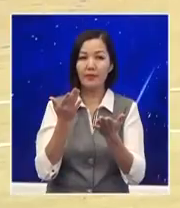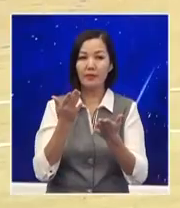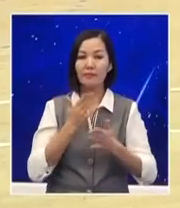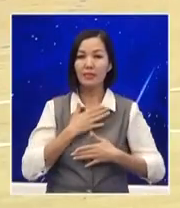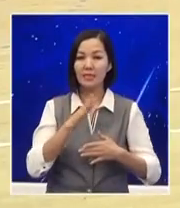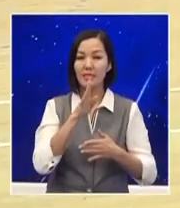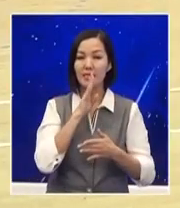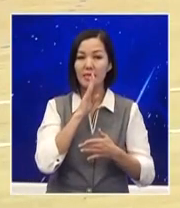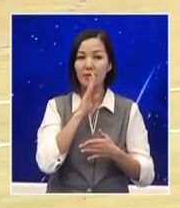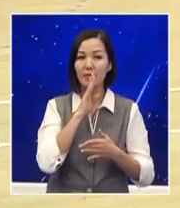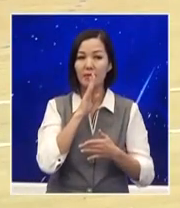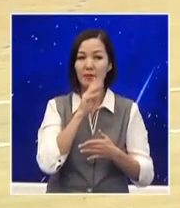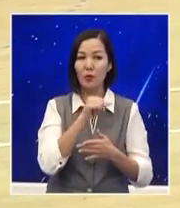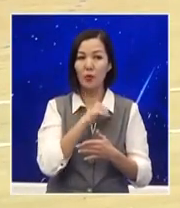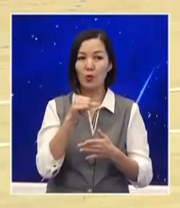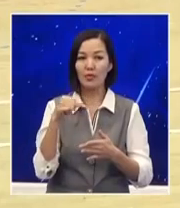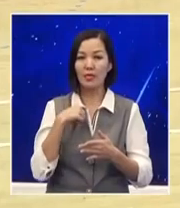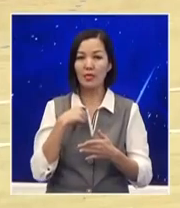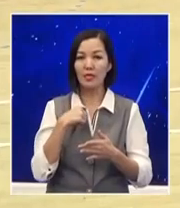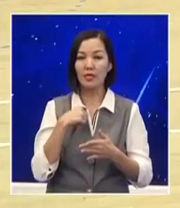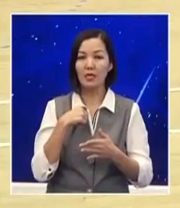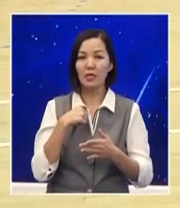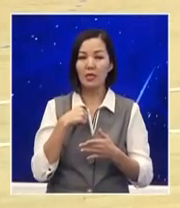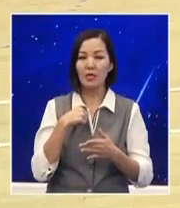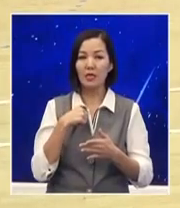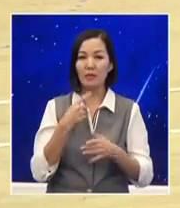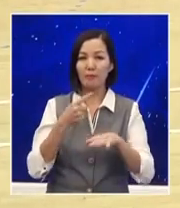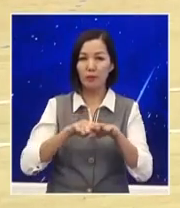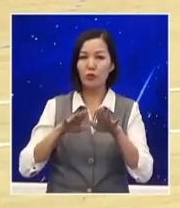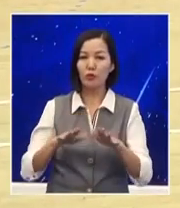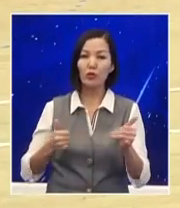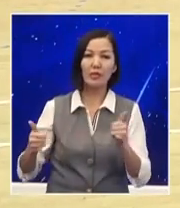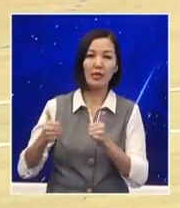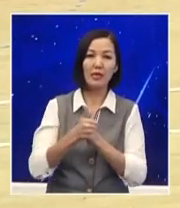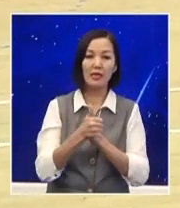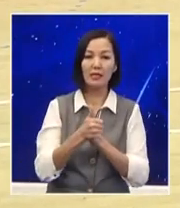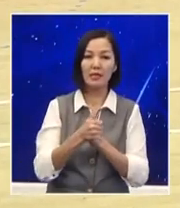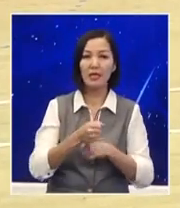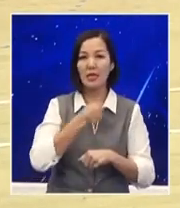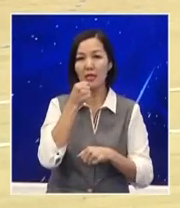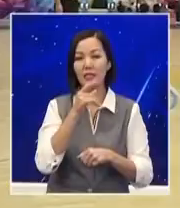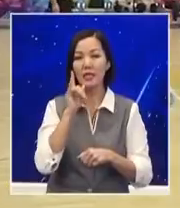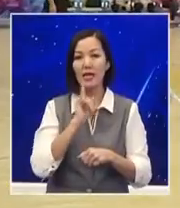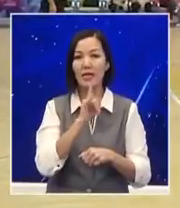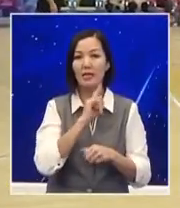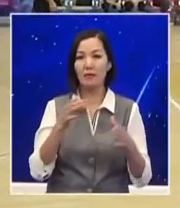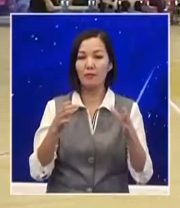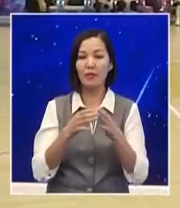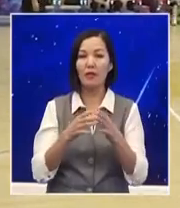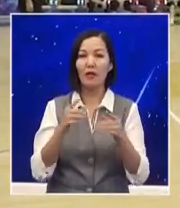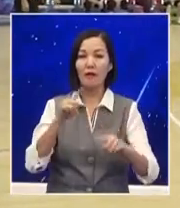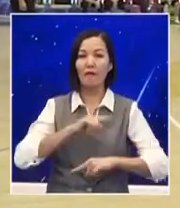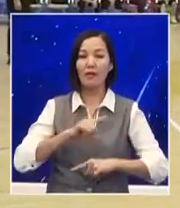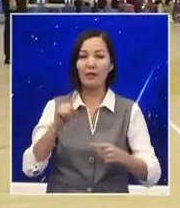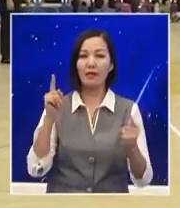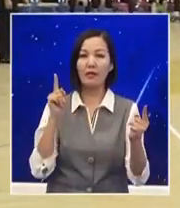қыздарымыз өздерін жақсы көрсетіп, ол жақта да бірінші орында келе жатыр ересек әйелдер арасында. Финалдық